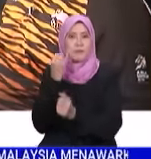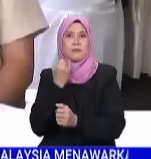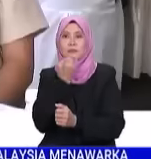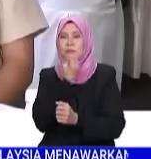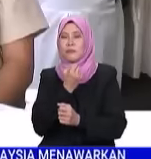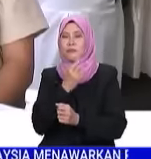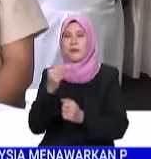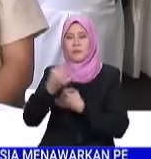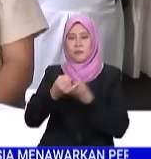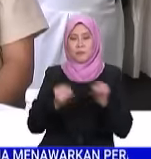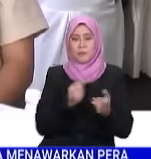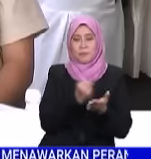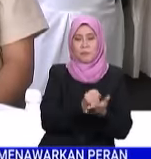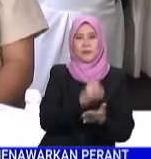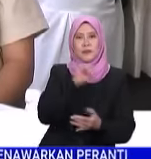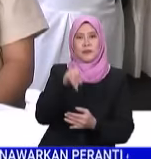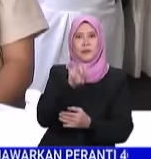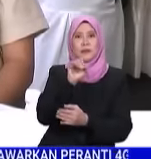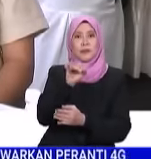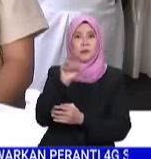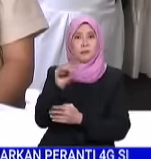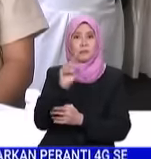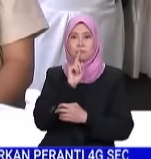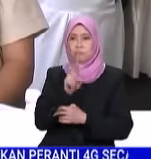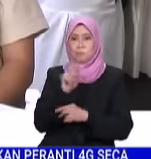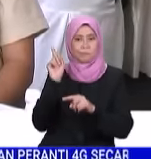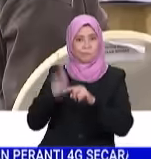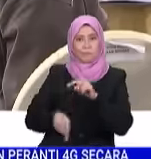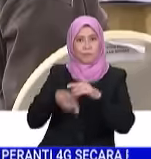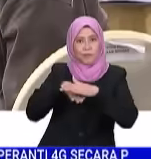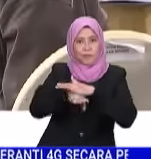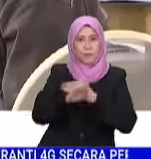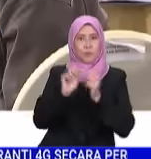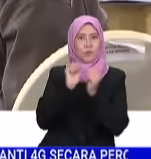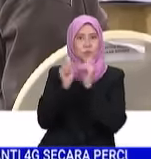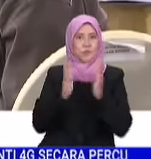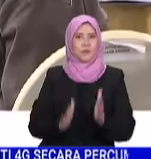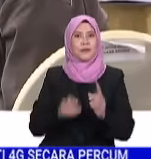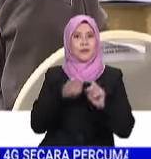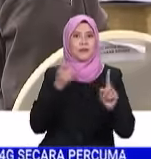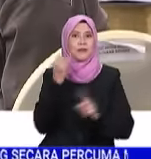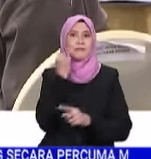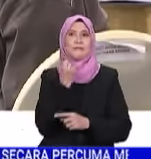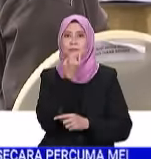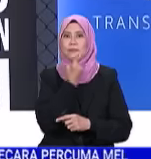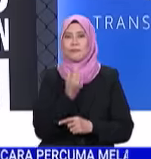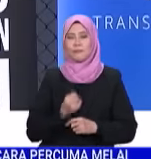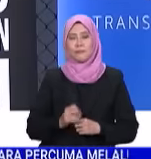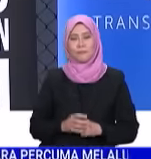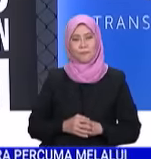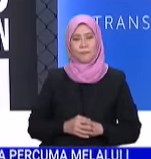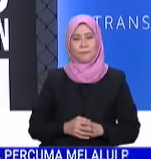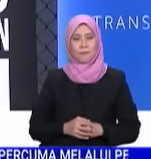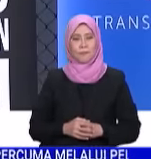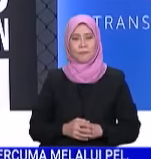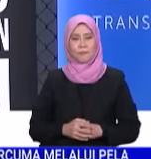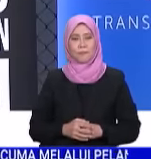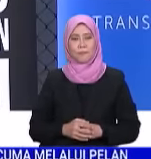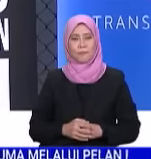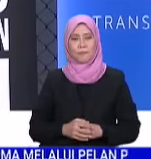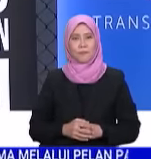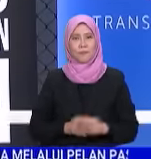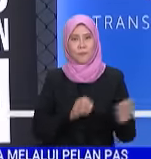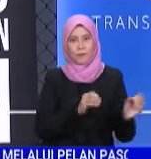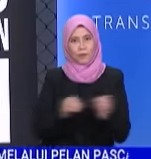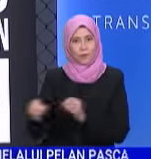jabatan Imigrasi Malaysia Jim sememangnya tidak membenarkan kemasukan atlet dari negara berkenaan apabila kita mengghanjurkan